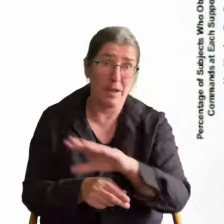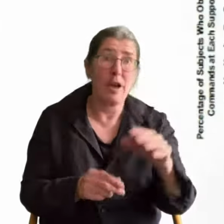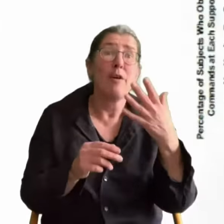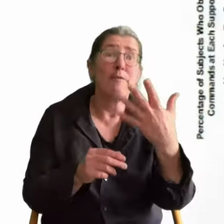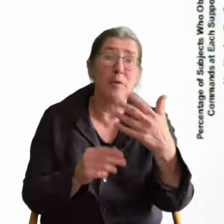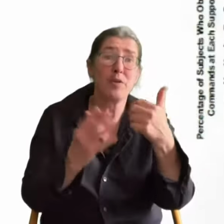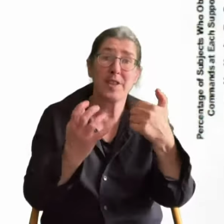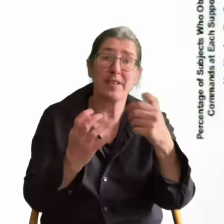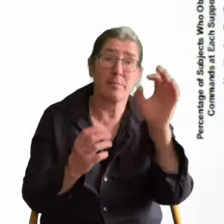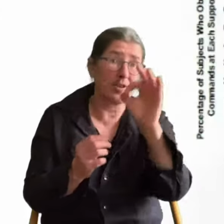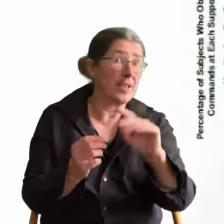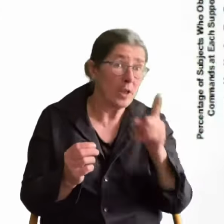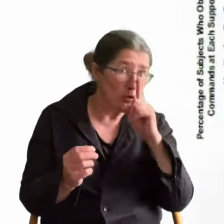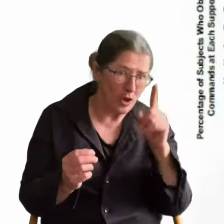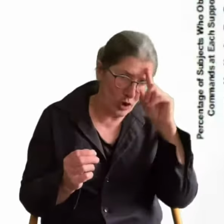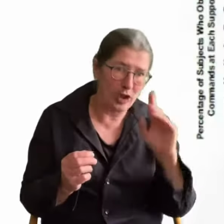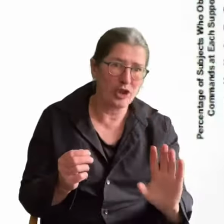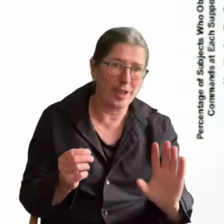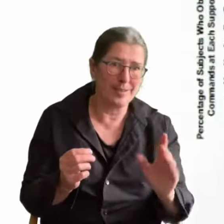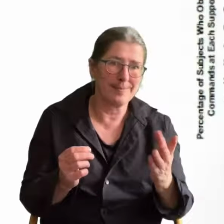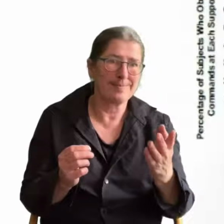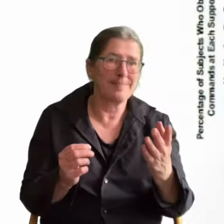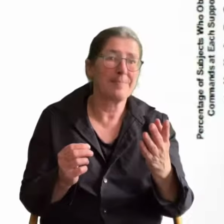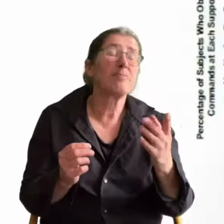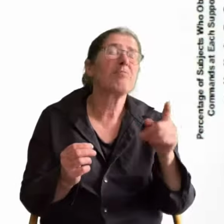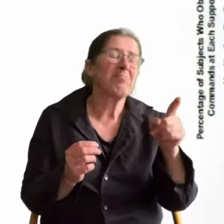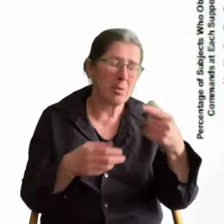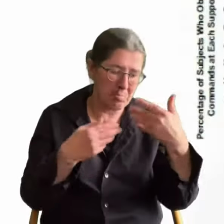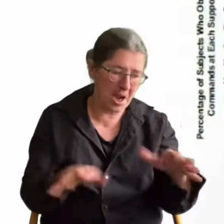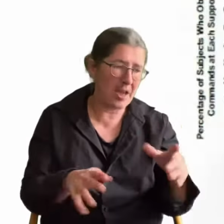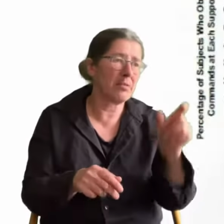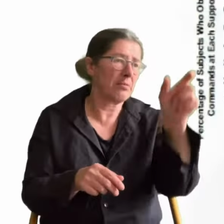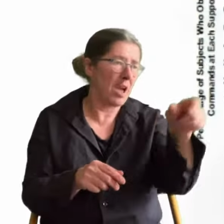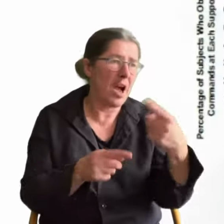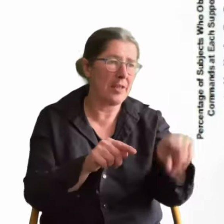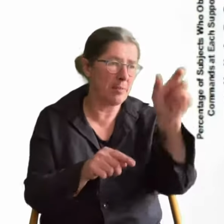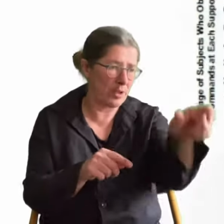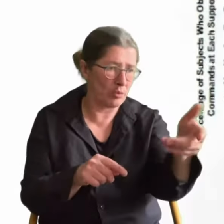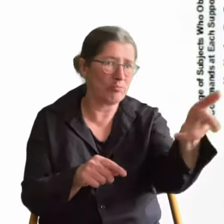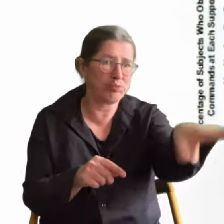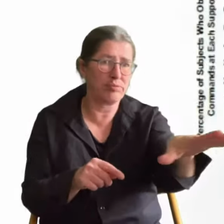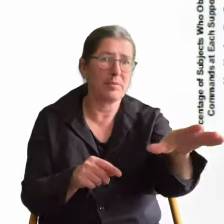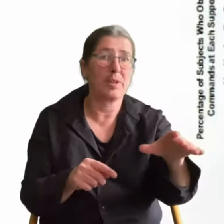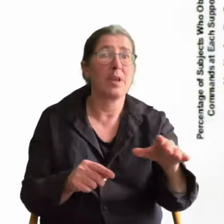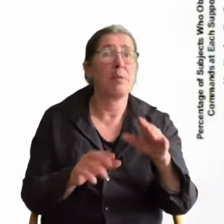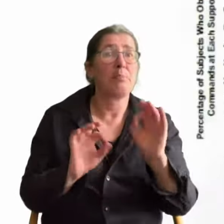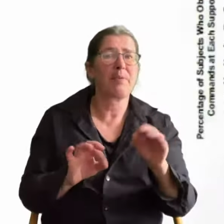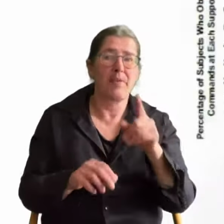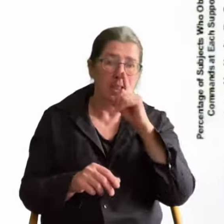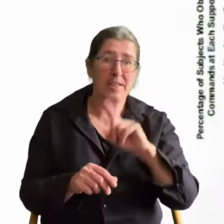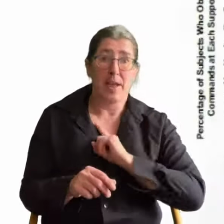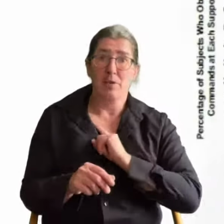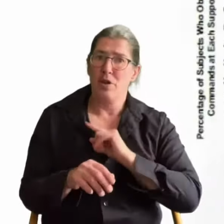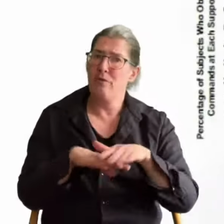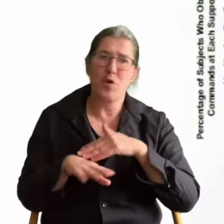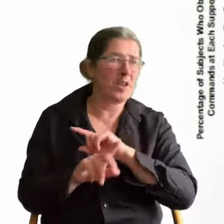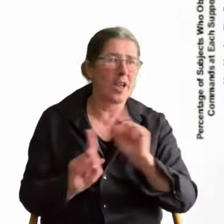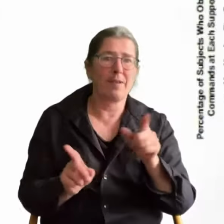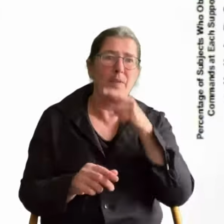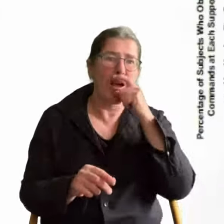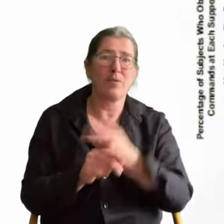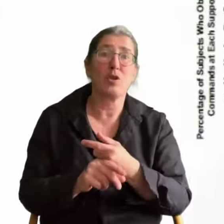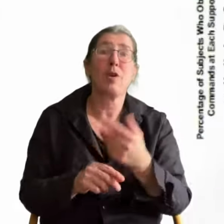nicht nur deutsche neben den tod einer anderen personen kauf wenn sie sich dafür nicht verantwortlich fühlen